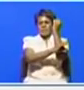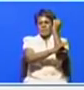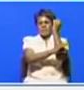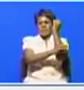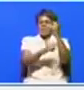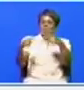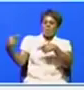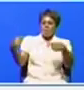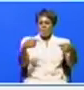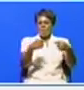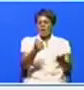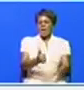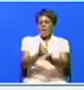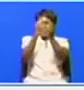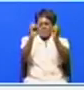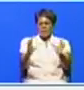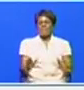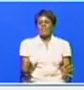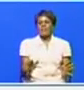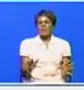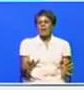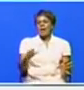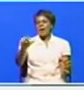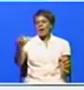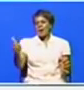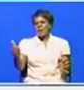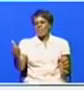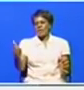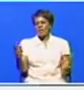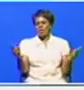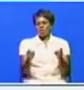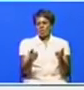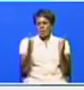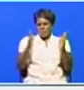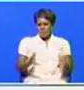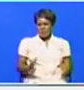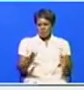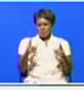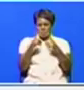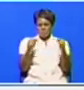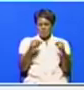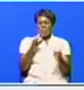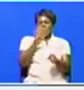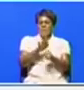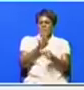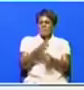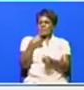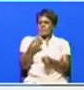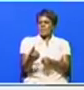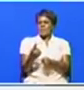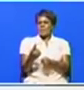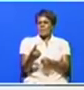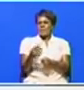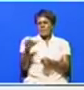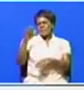vita hakuna chochote itasaidia. Na kuna wale ambao labda kwa ufupi kwa yule ambaye alitutumia ujumbe, si mmoja, wengi wametuma ujumbe wakisema kwamba